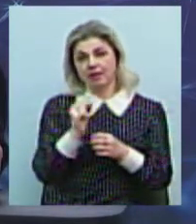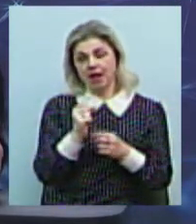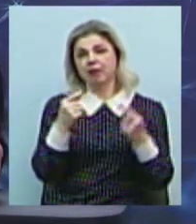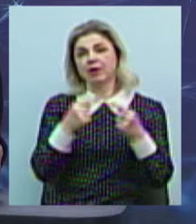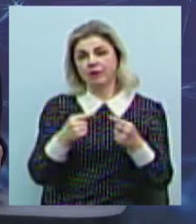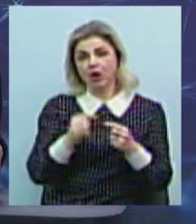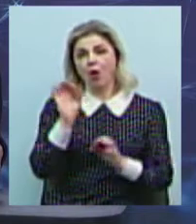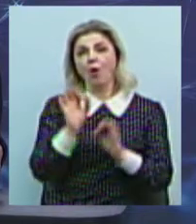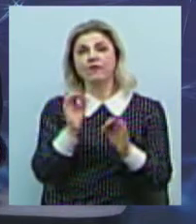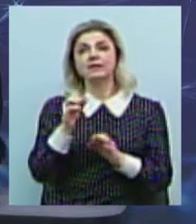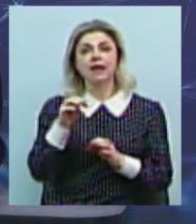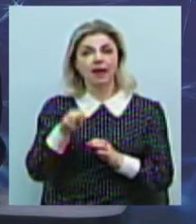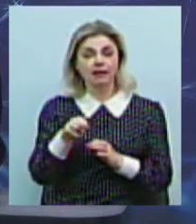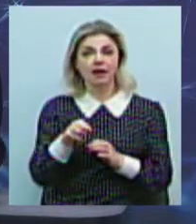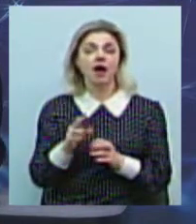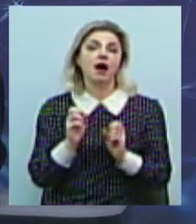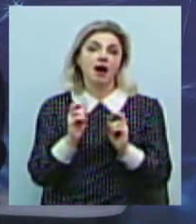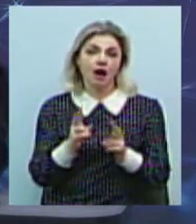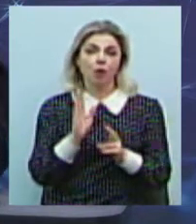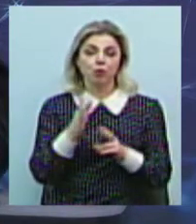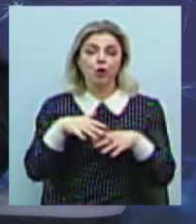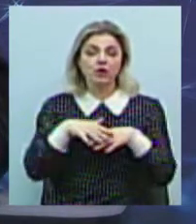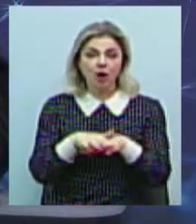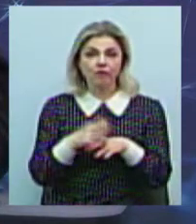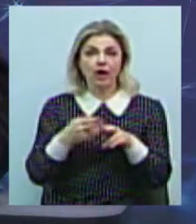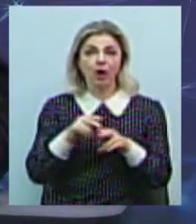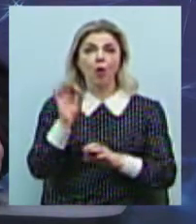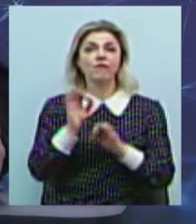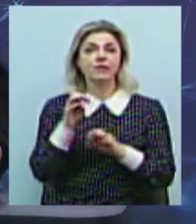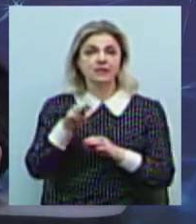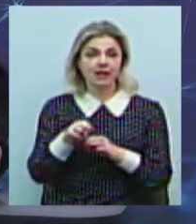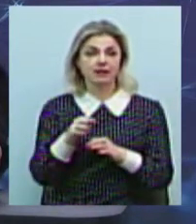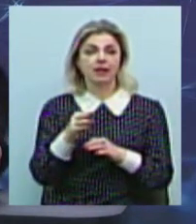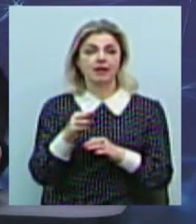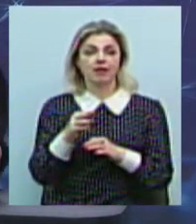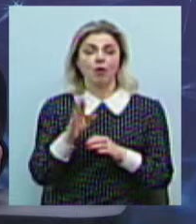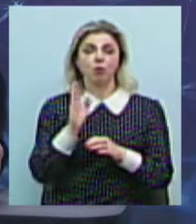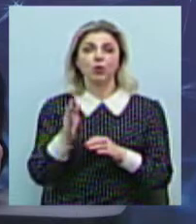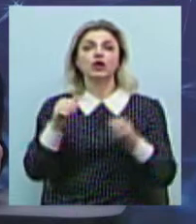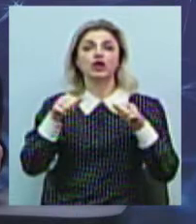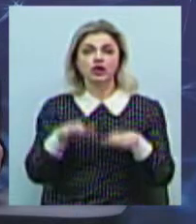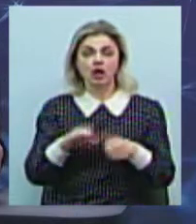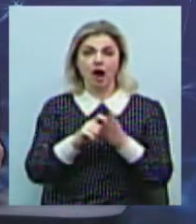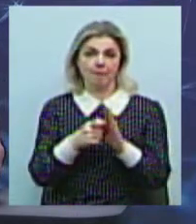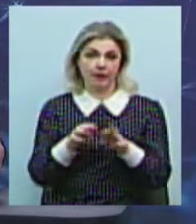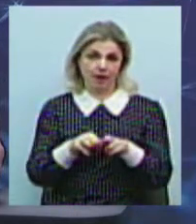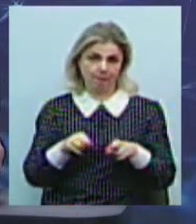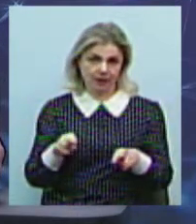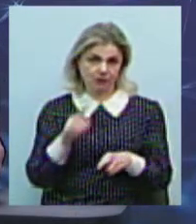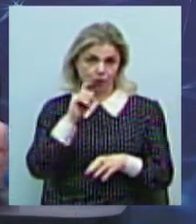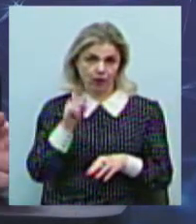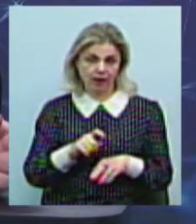відповідний коефіцієнт. Тобто, яким чином буде розраховуватись цей коефіцієнт, це буде прийматися рішення відповідним Кабінетом Міністрів